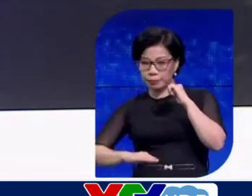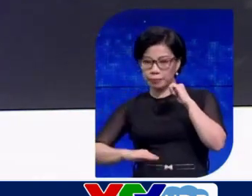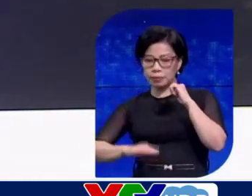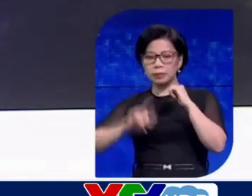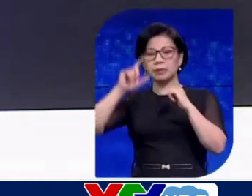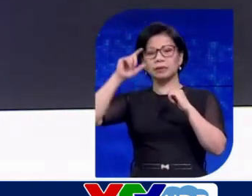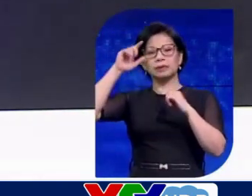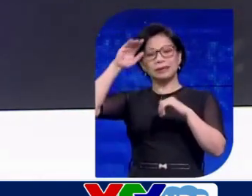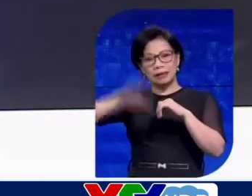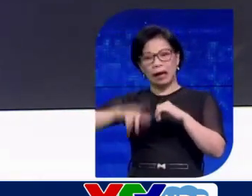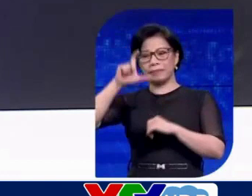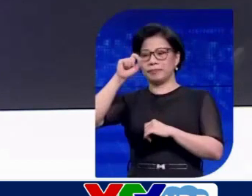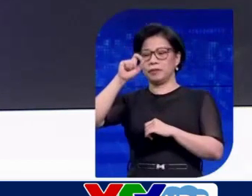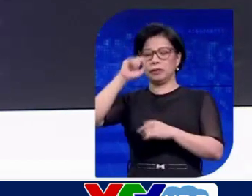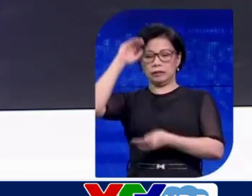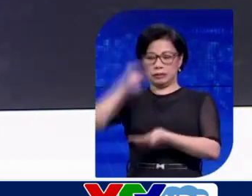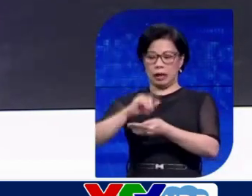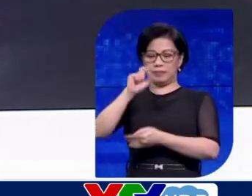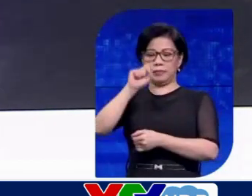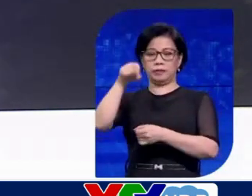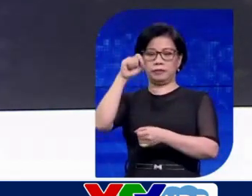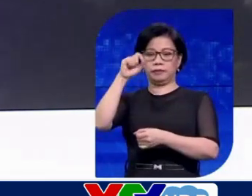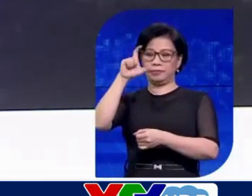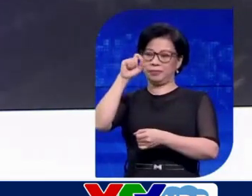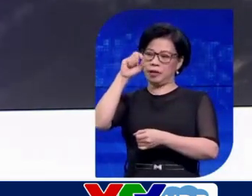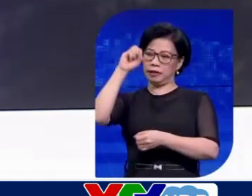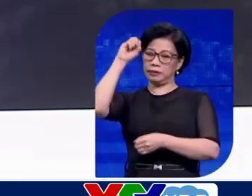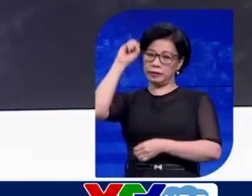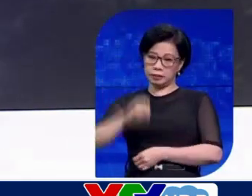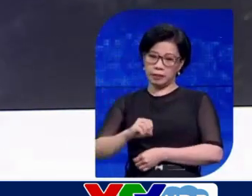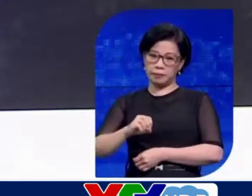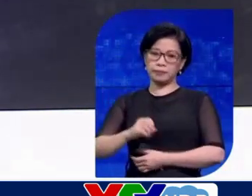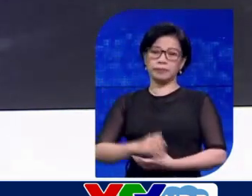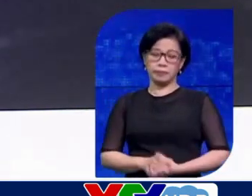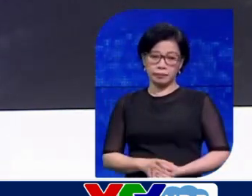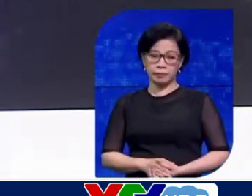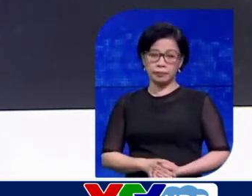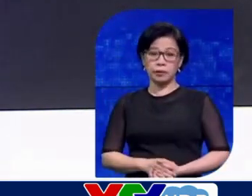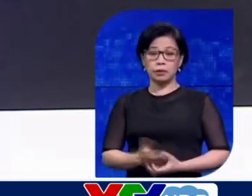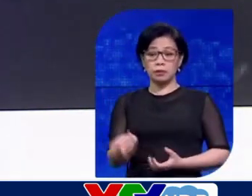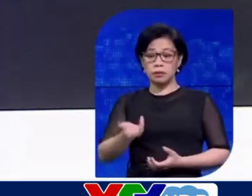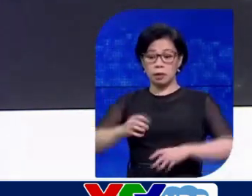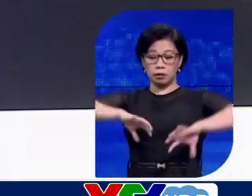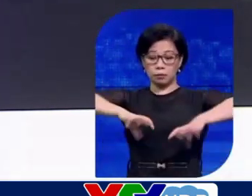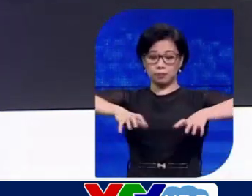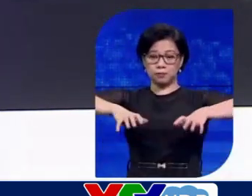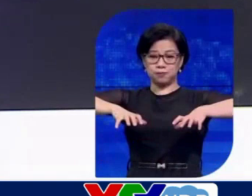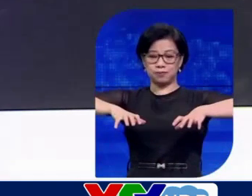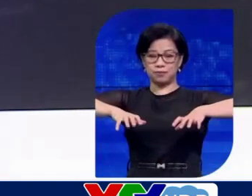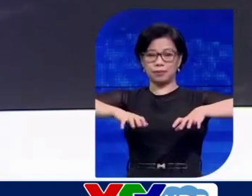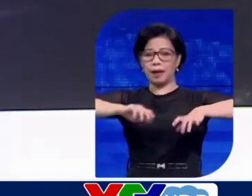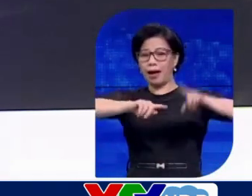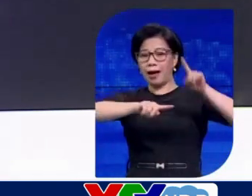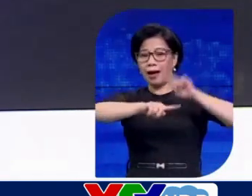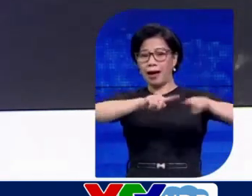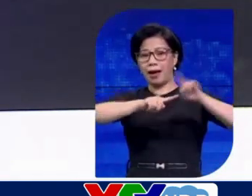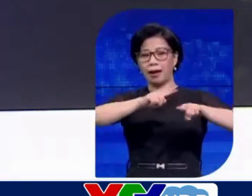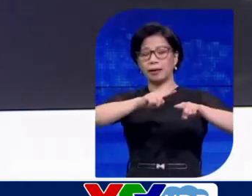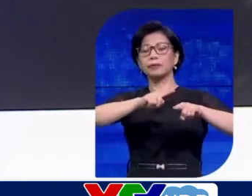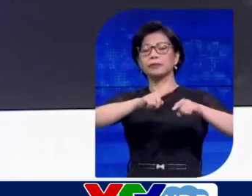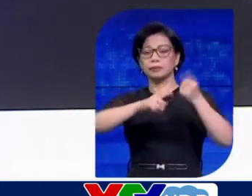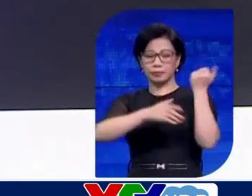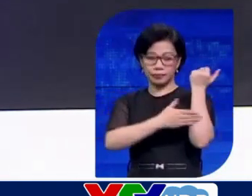lớn. Sau năm 2040, khi toàn bộ các đập hồ chứa thủy điện ở thượng lưu và trung lưu sông Mekong